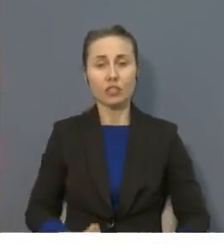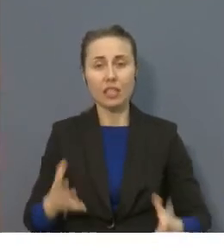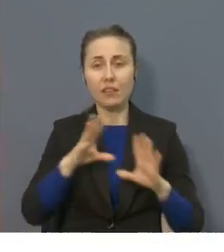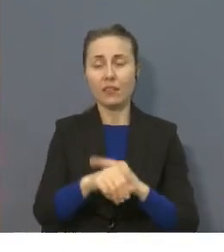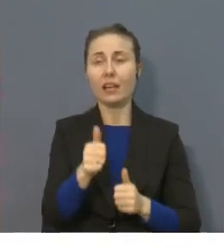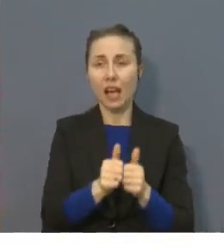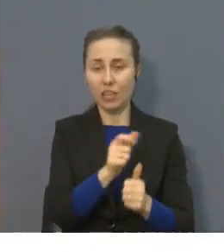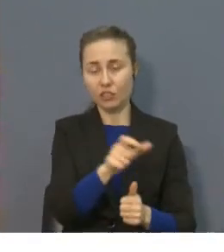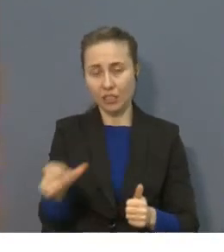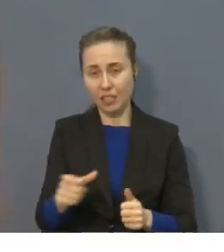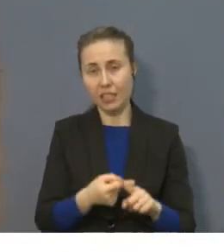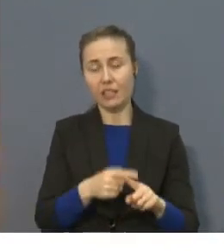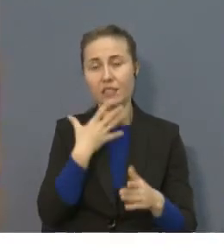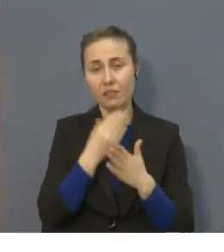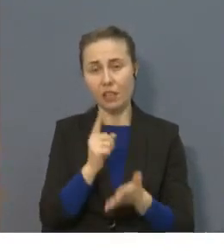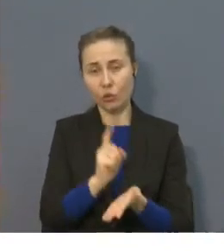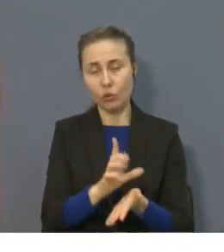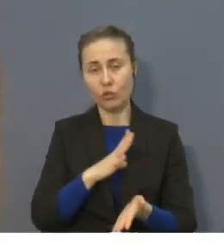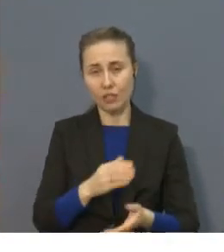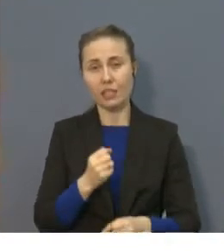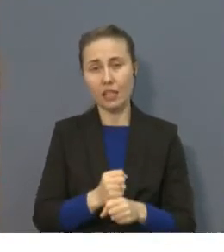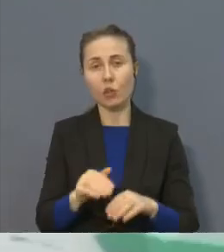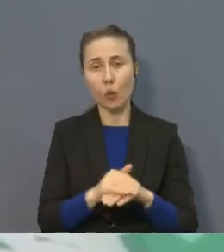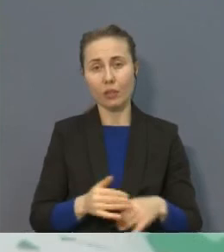Қайыркен, Шоқан Тәукеев, Көкше ақпарат.